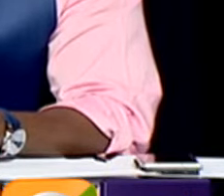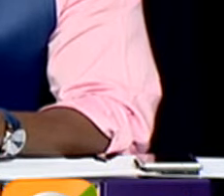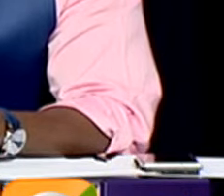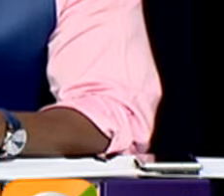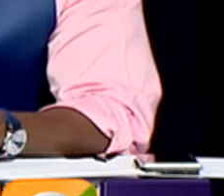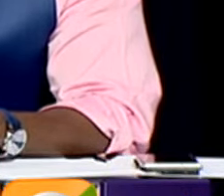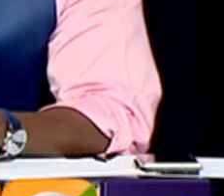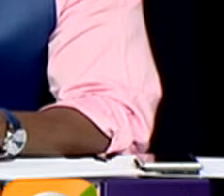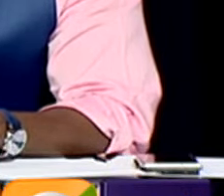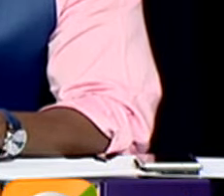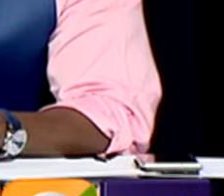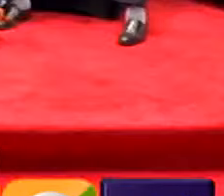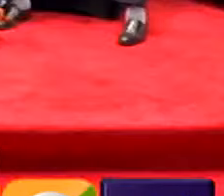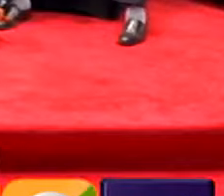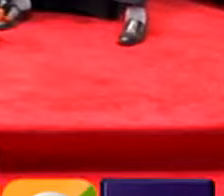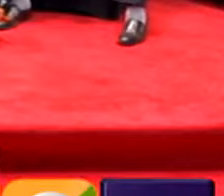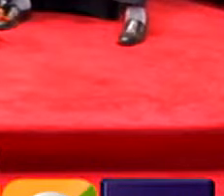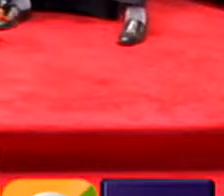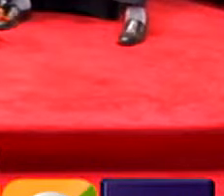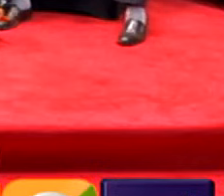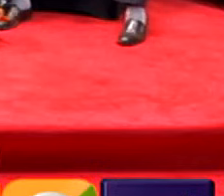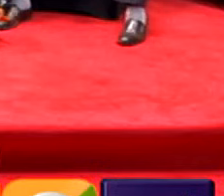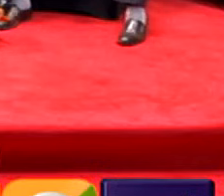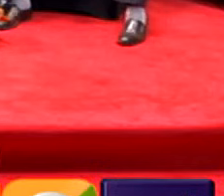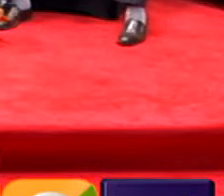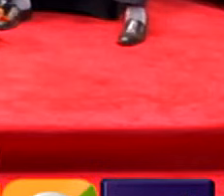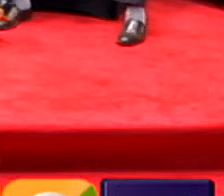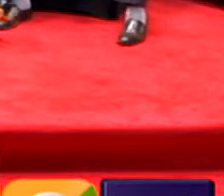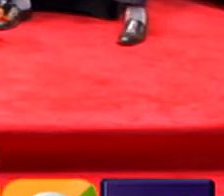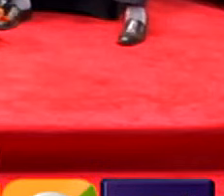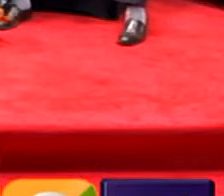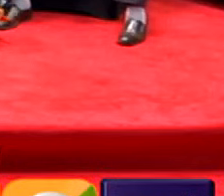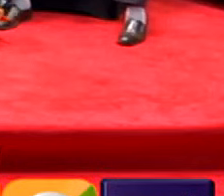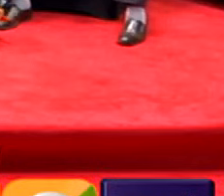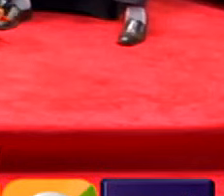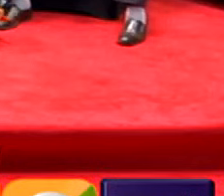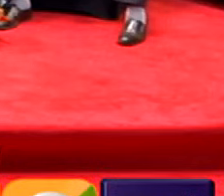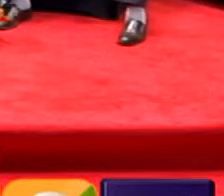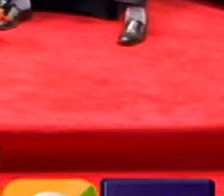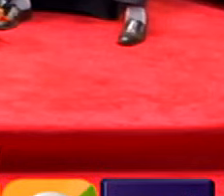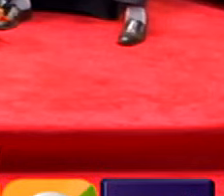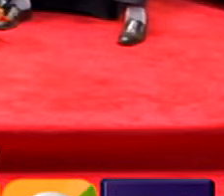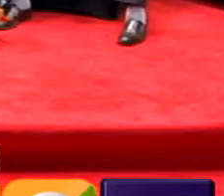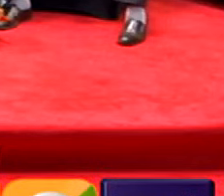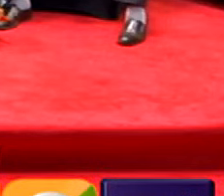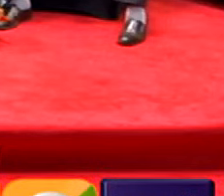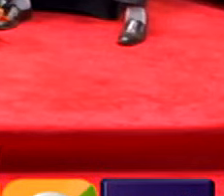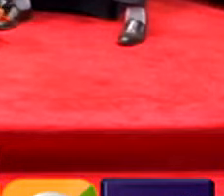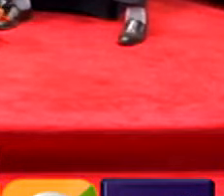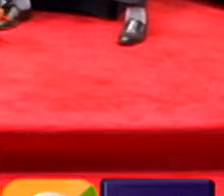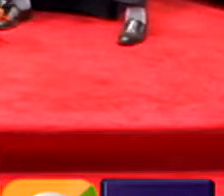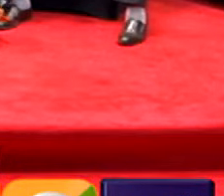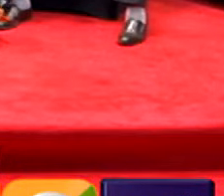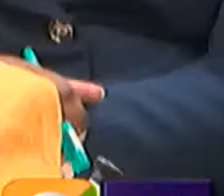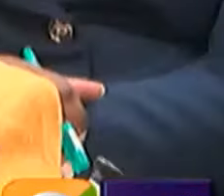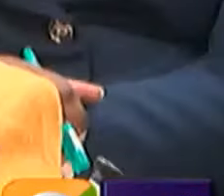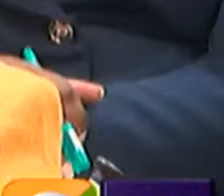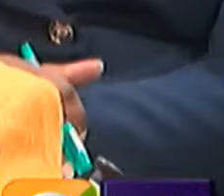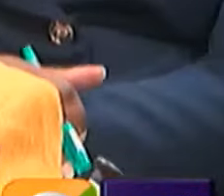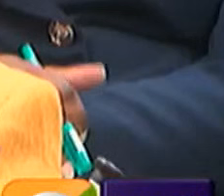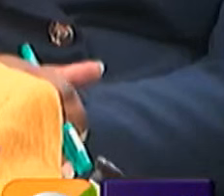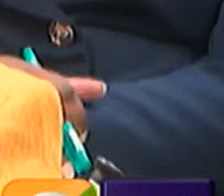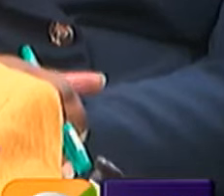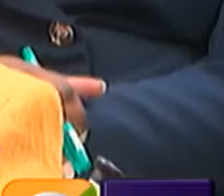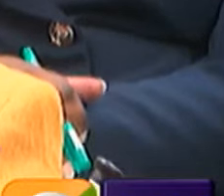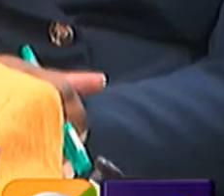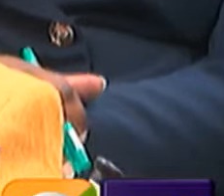zao katika ambao wana ulemavu, wamezungumzaje kuhusu gharama ya maisha? Asante sana Rashid kwa kuwa na mimi siku ya leo. First